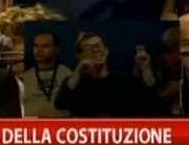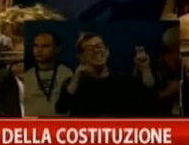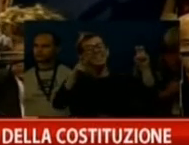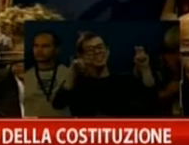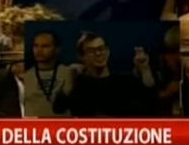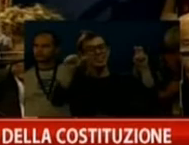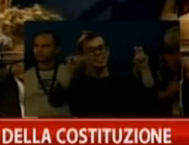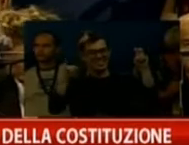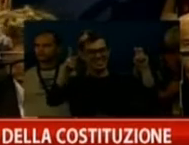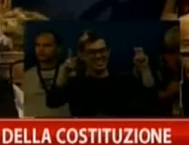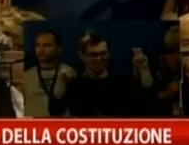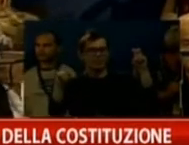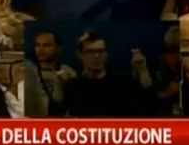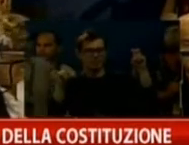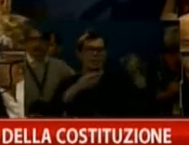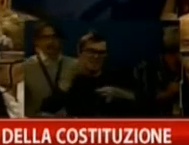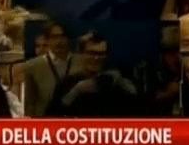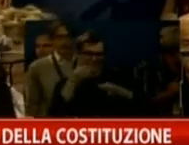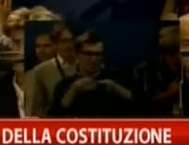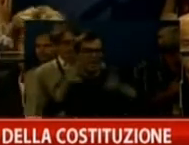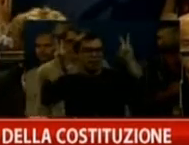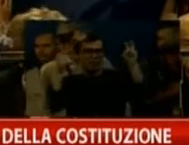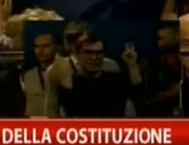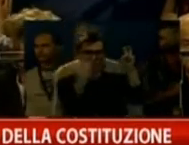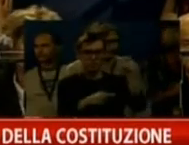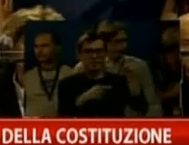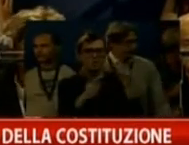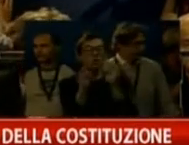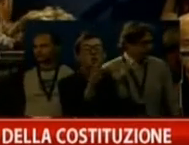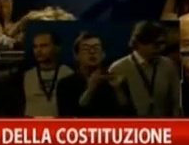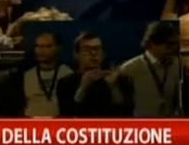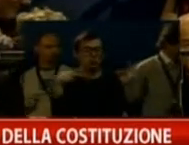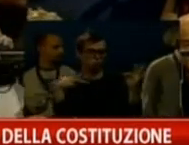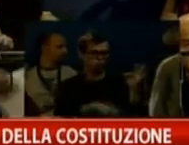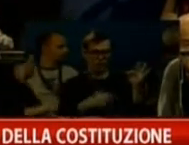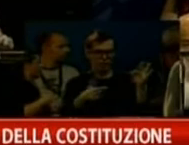invece il consenso sociale non solo non c'è, ma ci sono